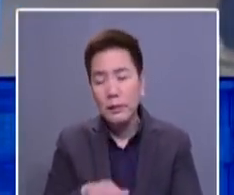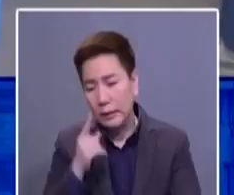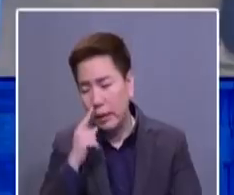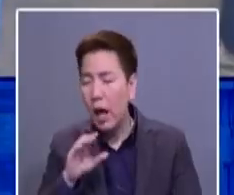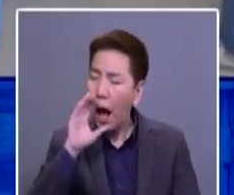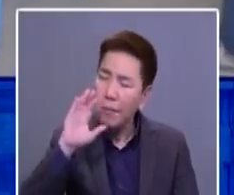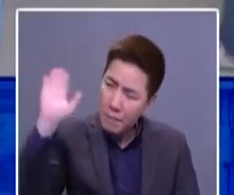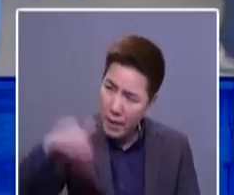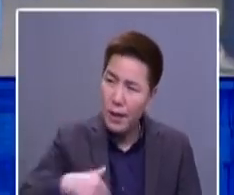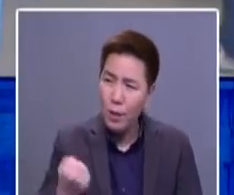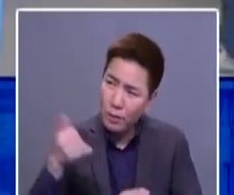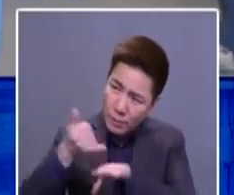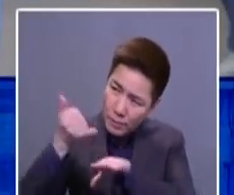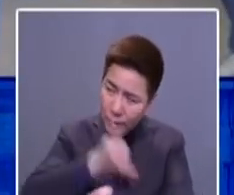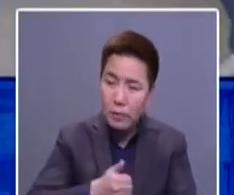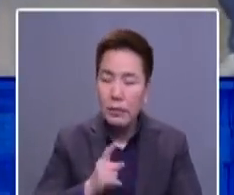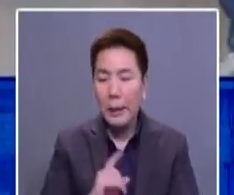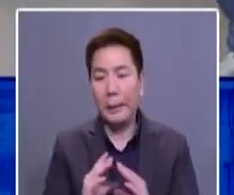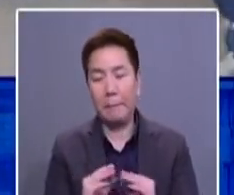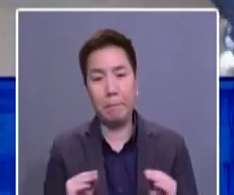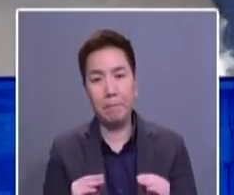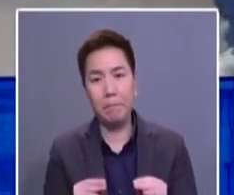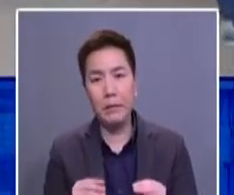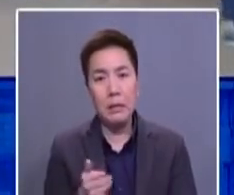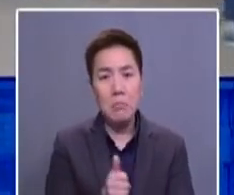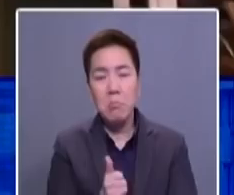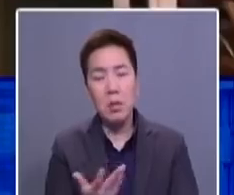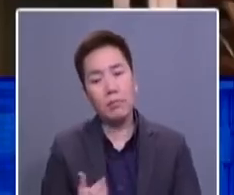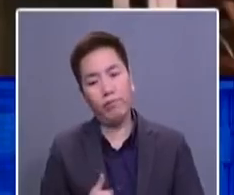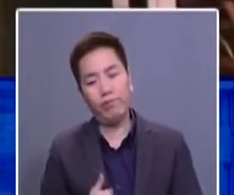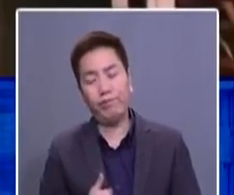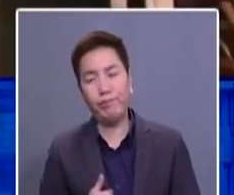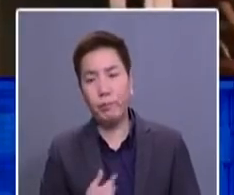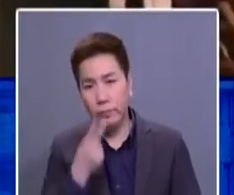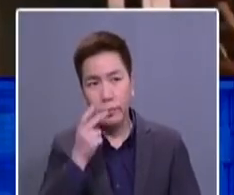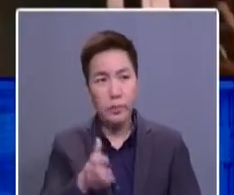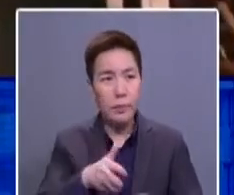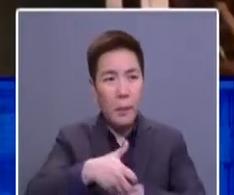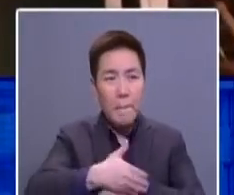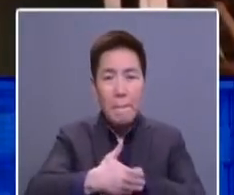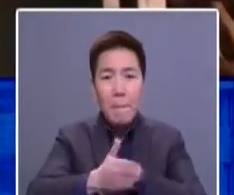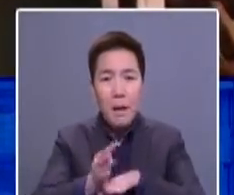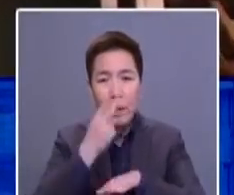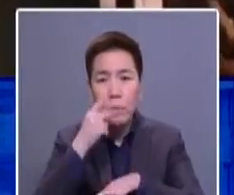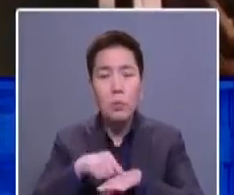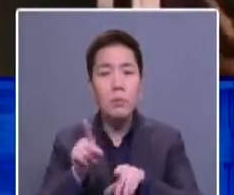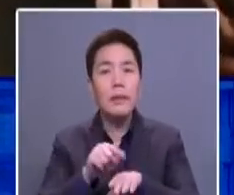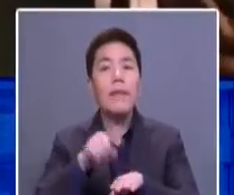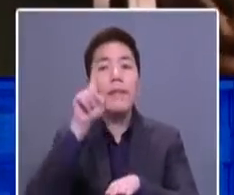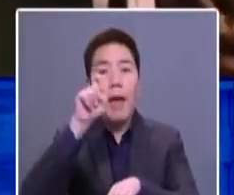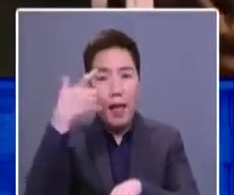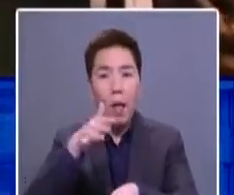แรกก็เรียกลงมาลงมาจากรถเร็วแต่ก็เงียบไม่ขยับตัวเลยนะก็เลยเดินเข้าประตูปรากฏว่าที่เห็นคือ